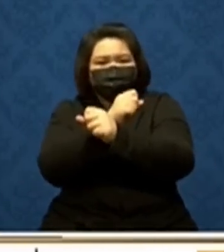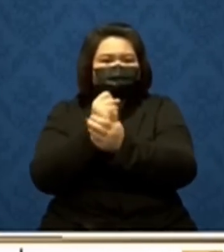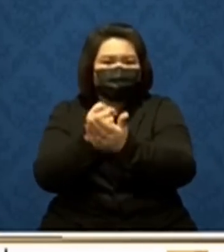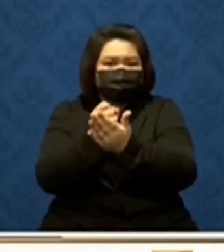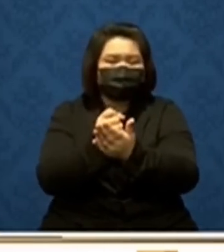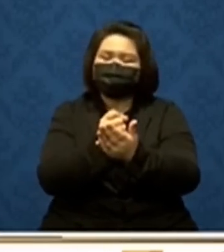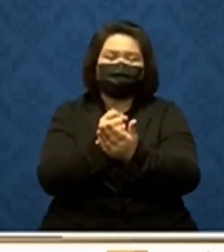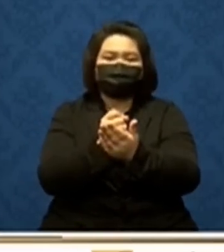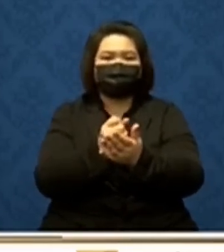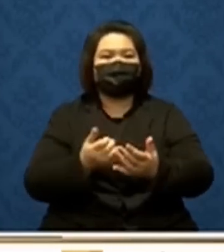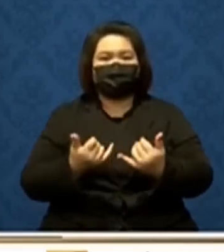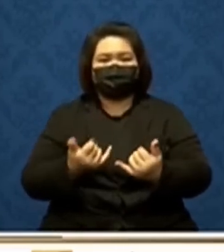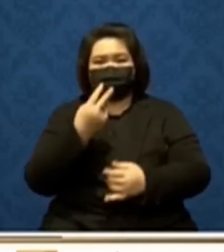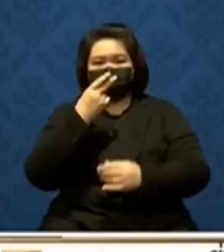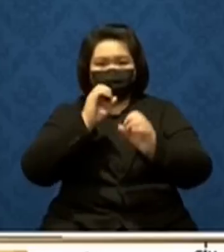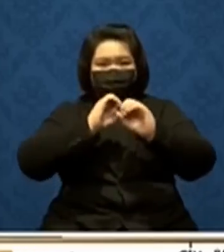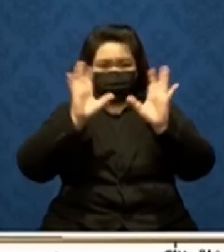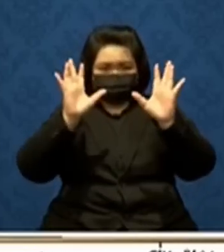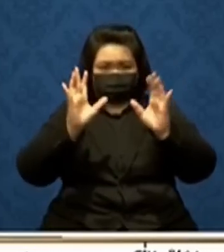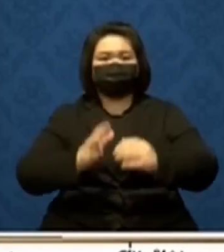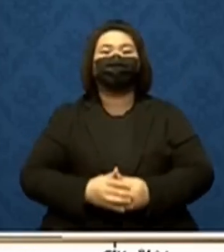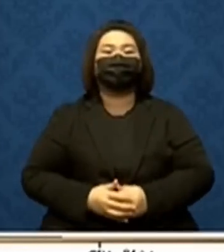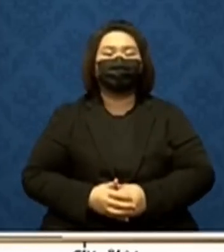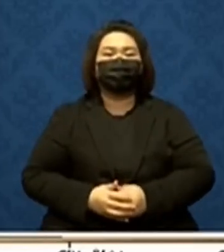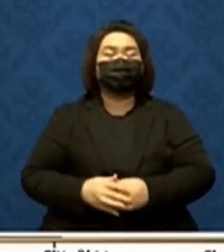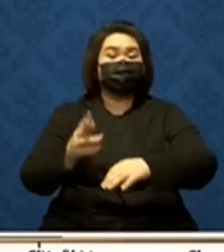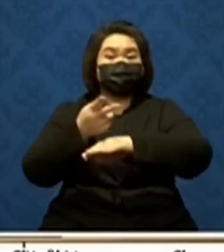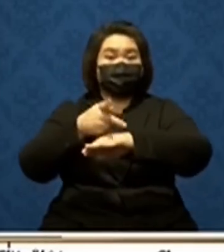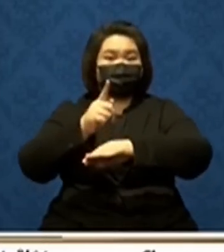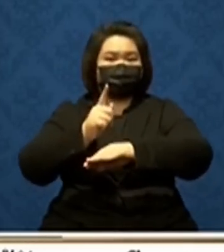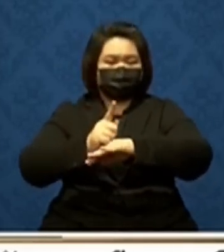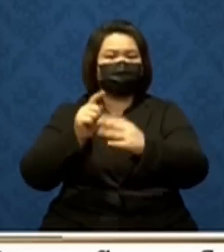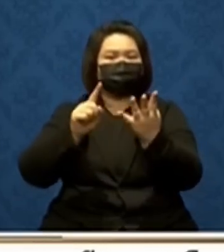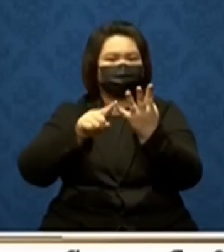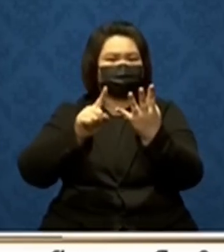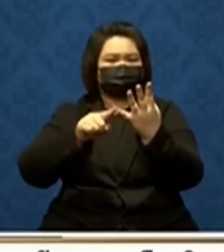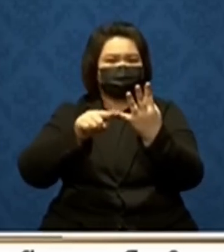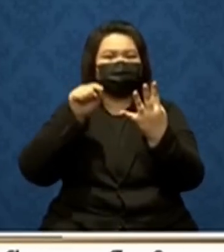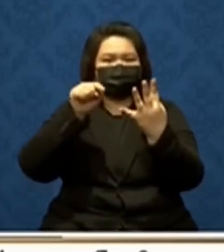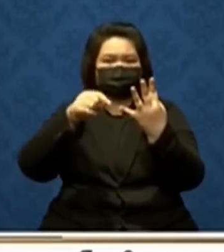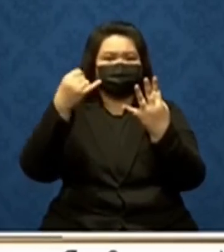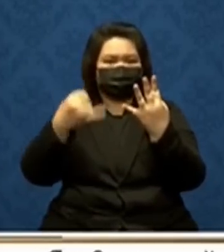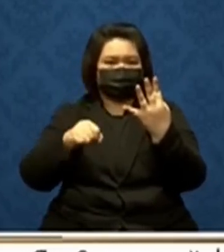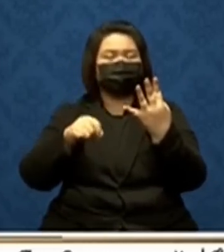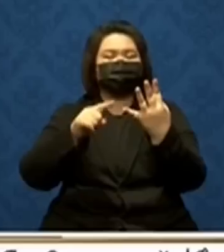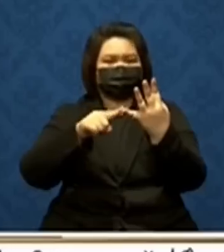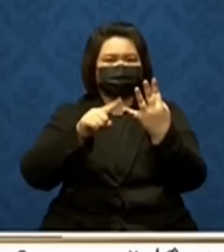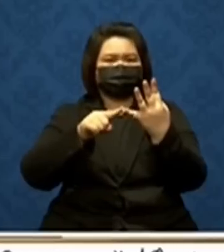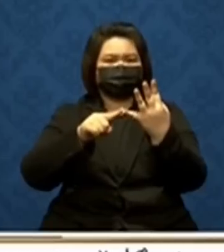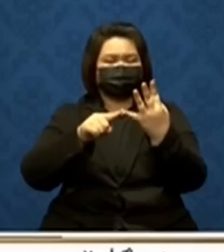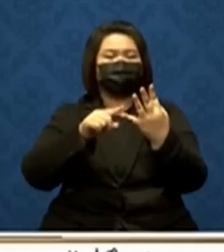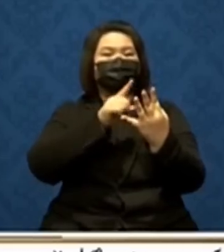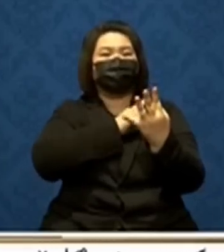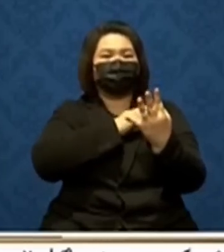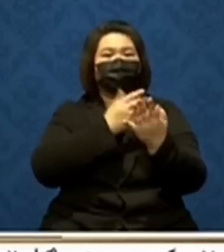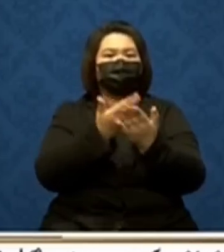แต่วันนี้ชัดเจนว่าประธานบอร์ดก็ถูกชี้ว่าเขาจะต้องรับ